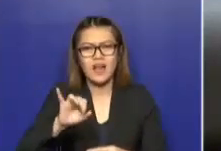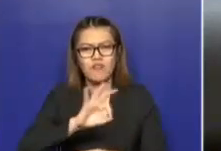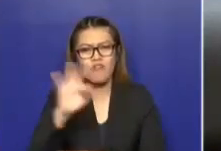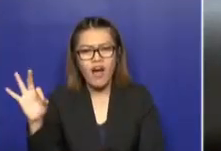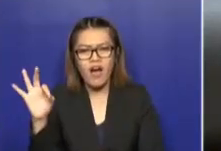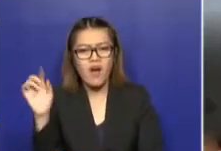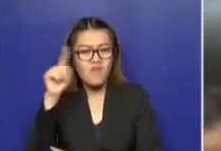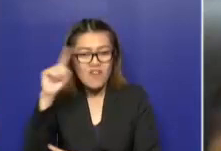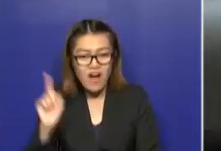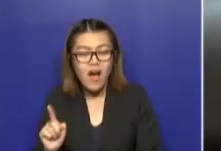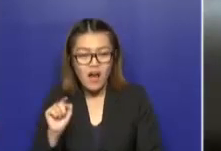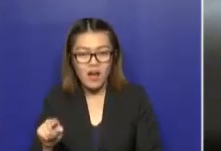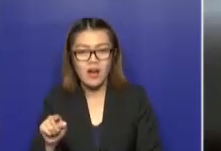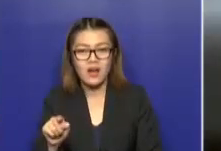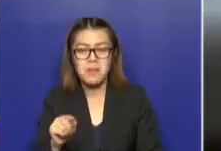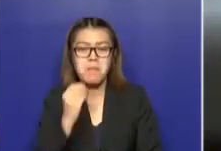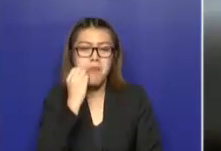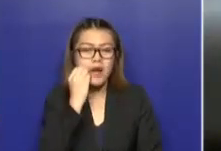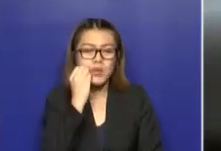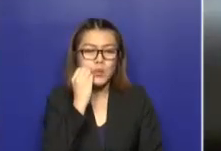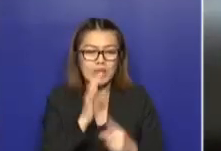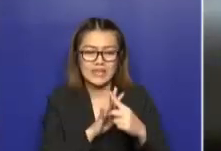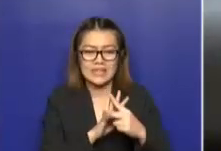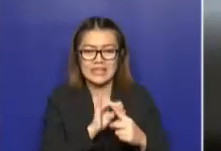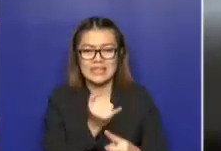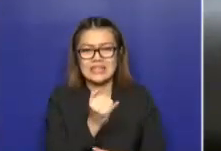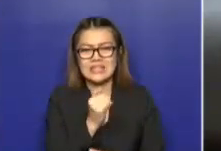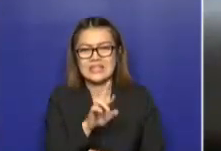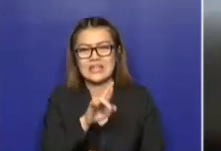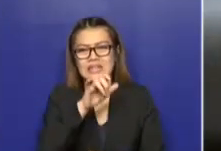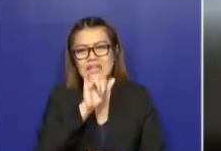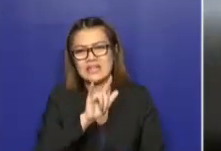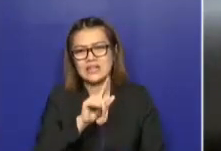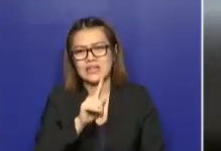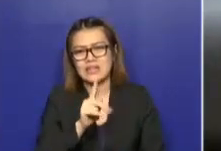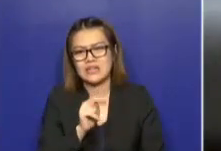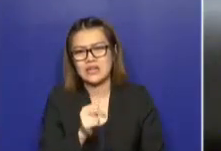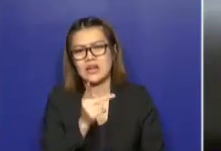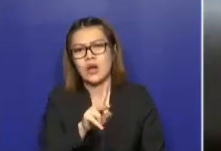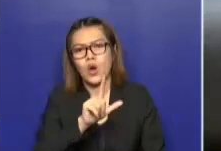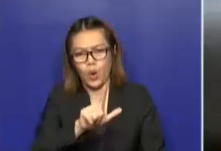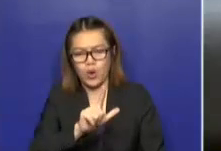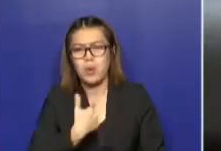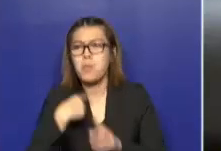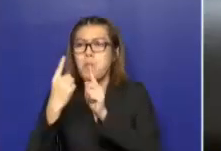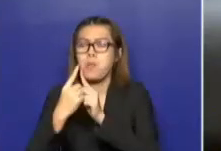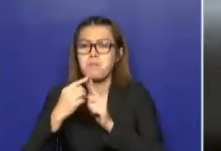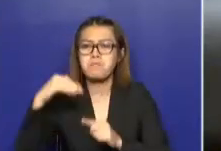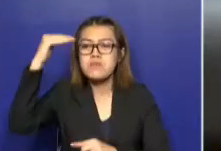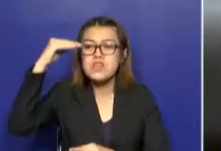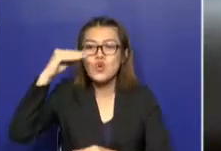อยู่ตรงเจริญนครนะครับแต่ก่อนนี้ก็วิ่งซุกซนนะครับเวลาเจอผมก็จะบอกว่าพี่โย่งพี่โย่งน